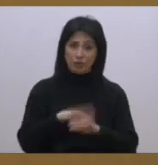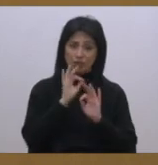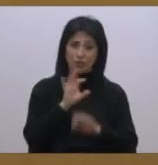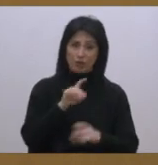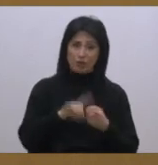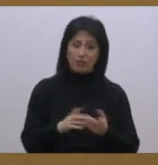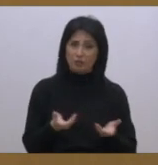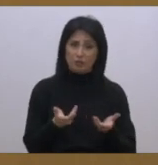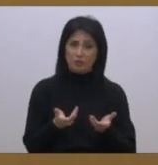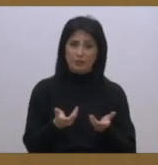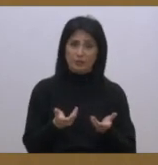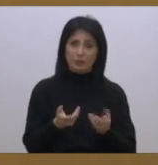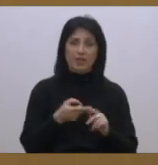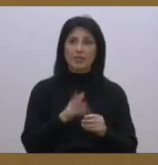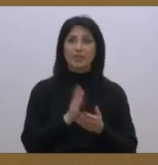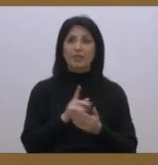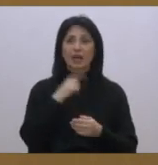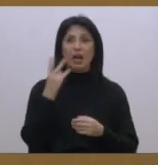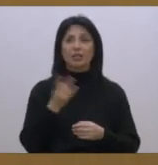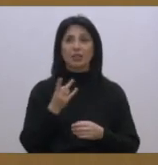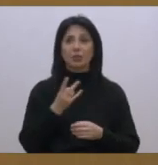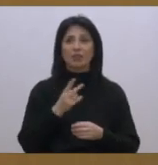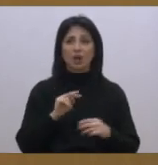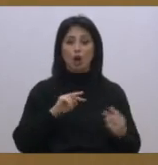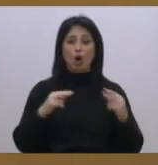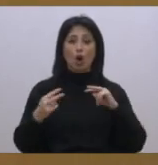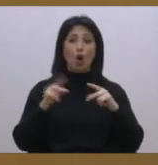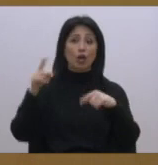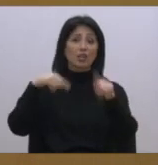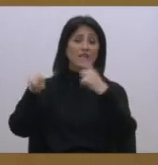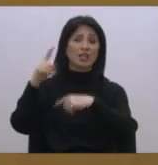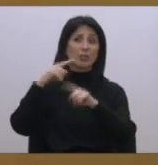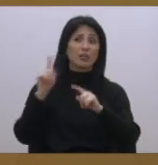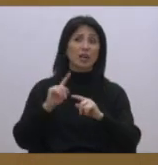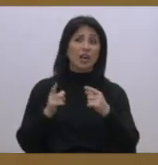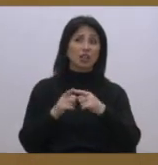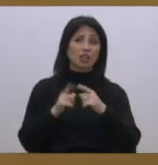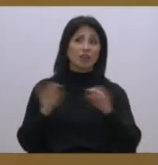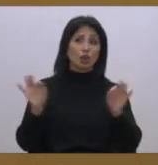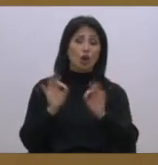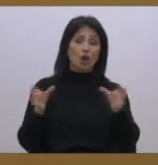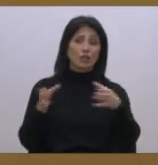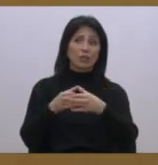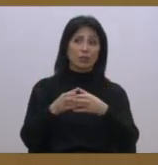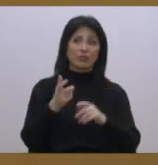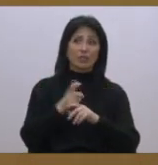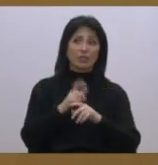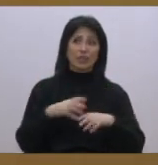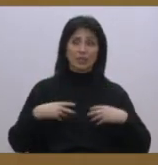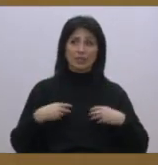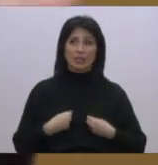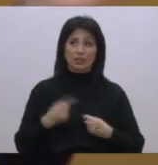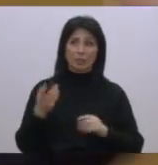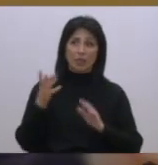შეწყალებასთან დაკავშირებით. ეს არის რა თქმა უნდა კოორდინირებული, რა თქმა უნდა რაღაცა კუთხით ორკესტრირებული და ძალიან სამწუხარო.